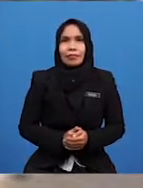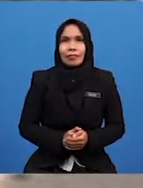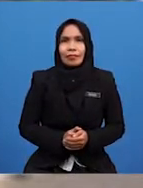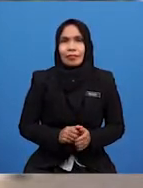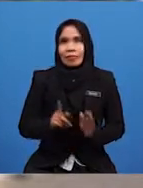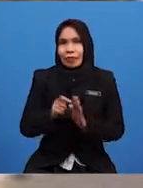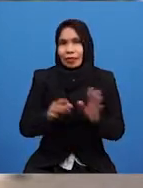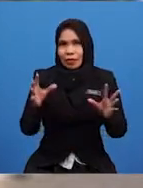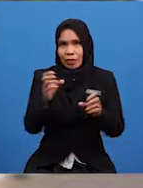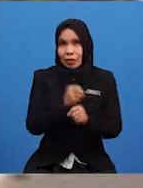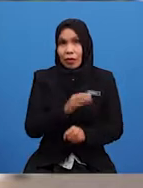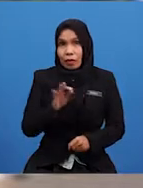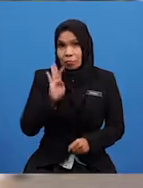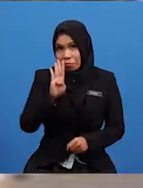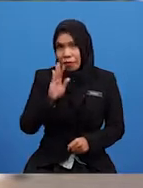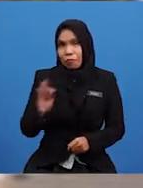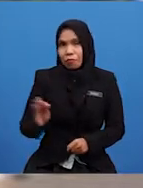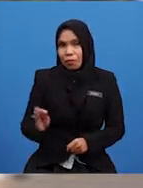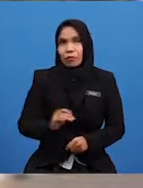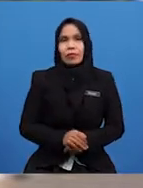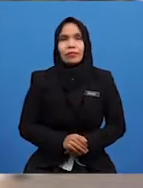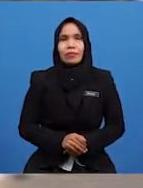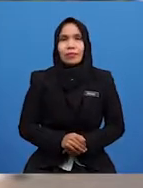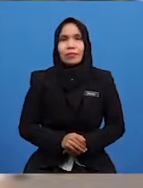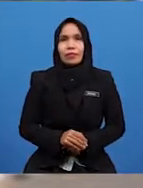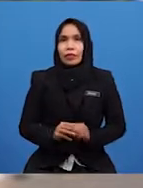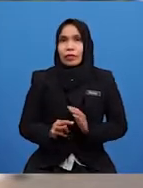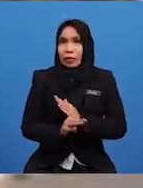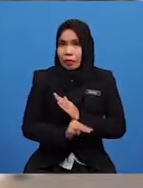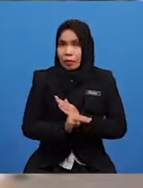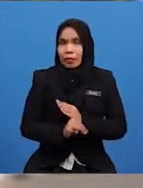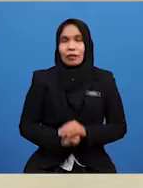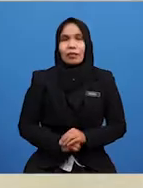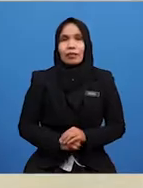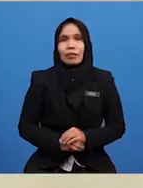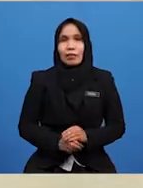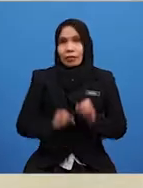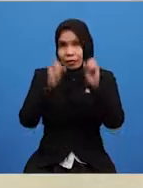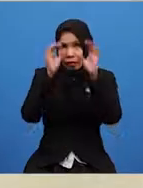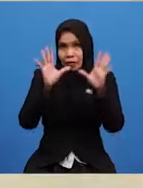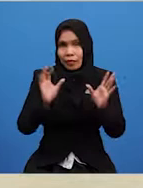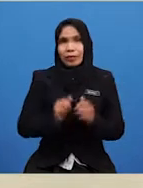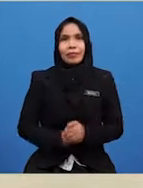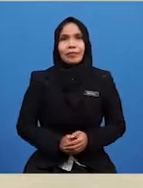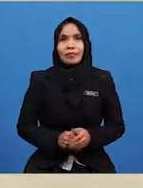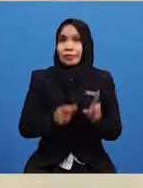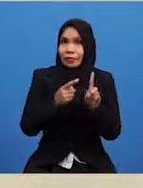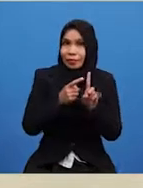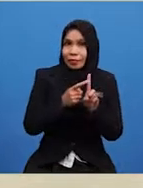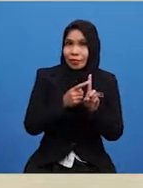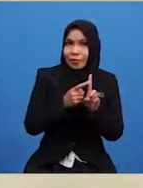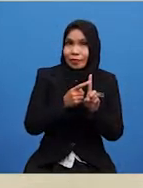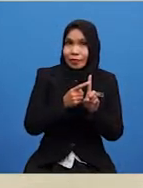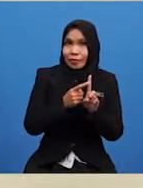Terdapat empat faktor yang menyebabkan Melaka berkembang dengan penuh gemilang. Faktor pertama